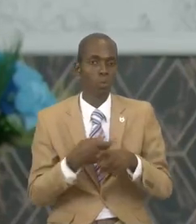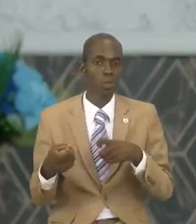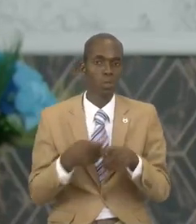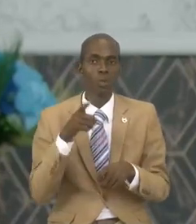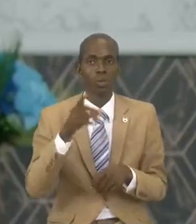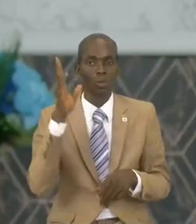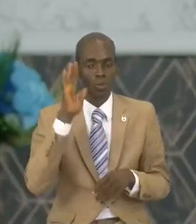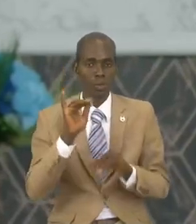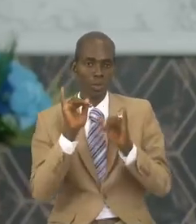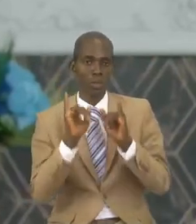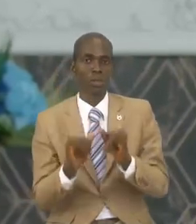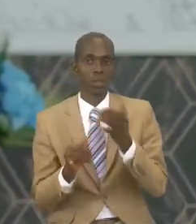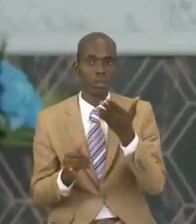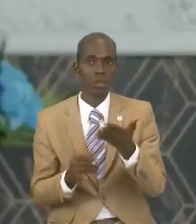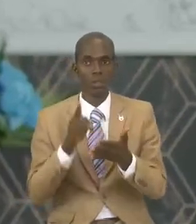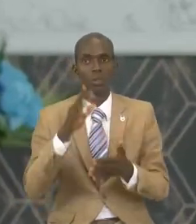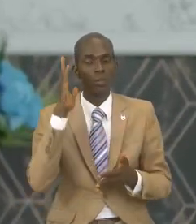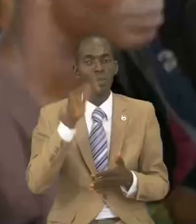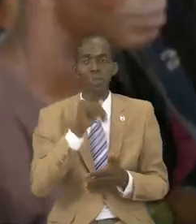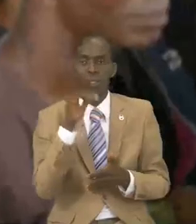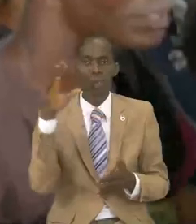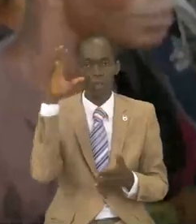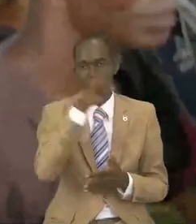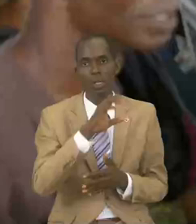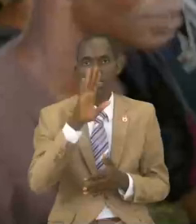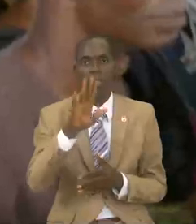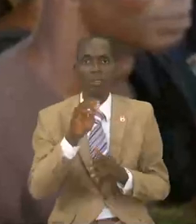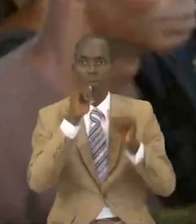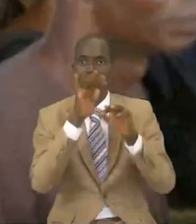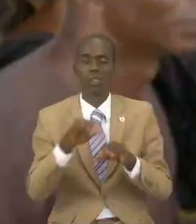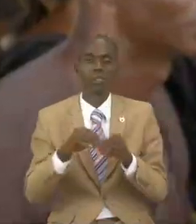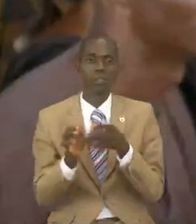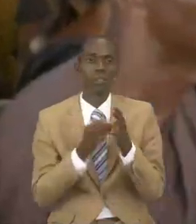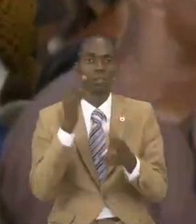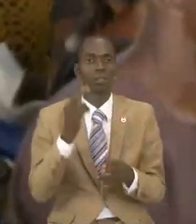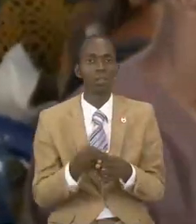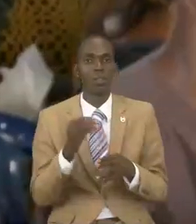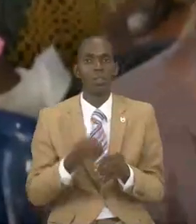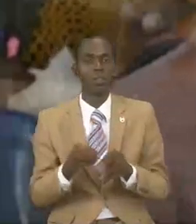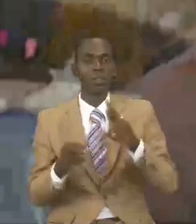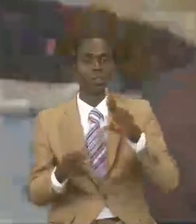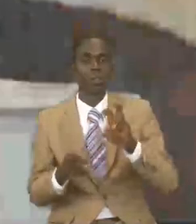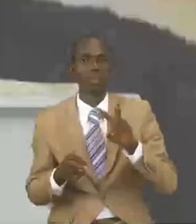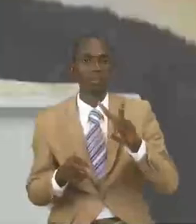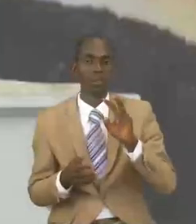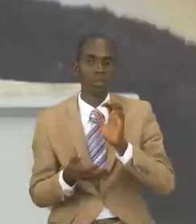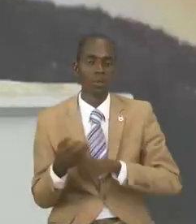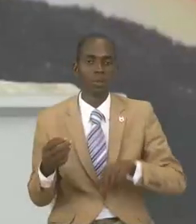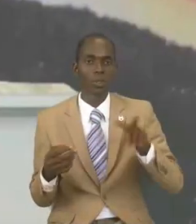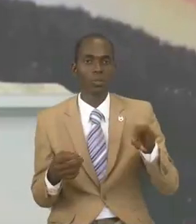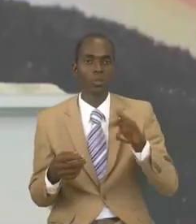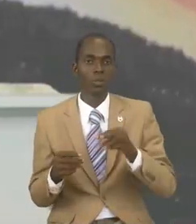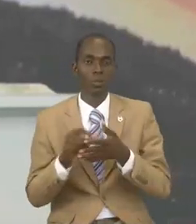non, vous êtes là où vous êtes, vous n'allez pas rater votre récompense au nom de